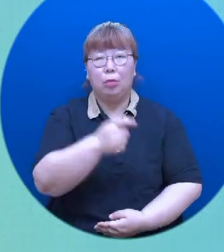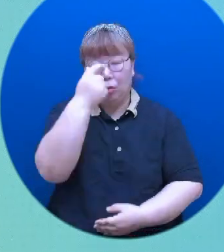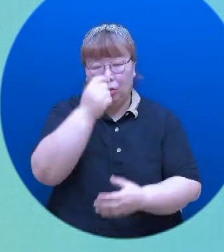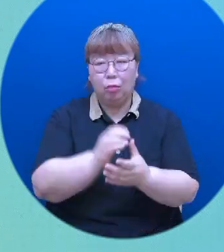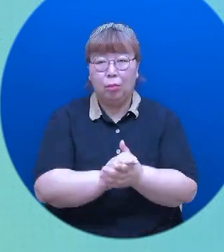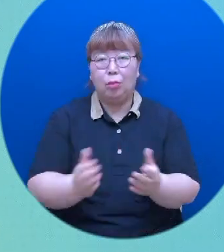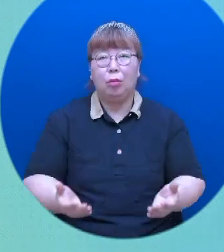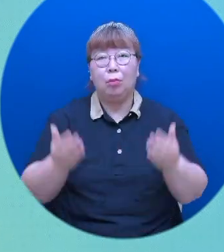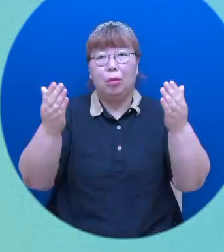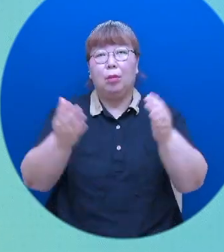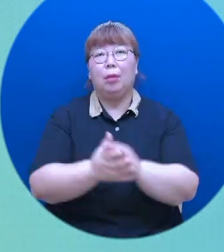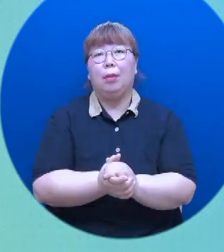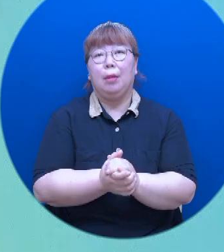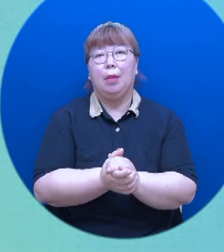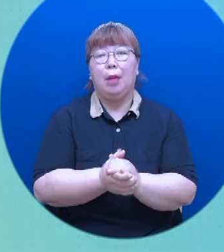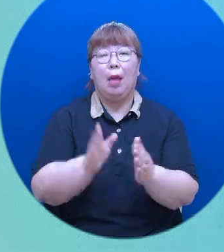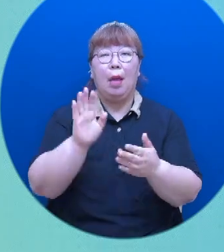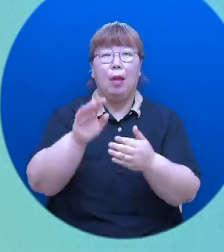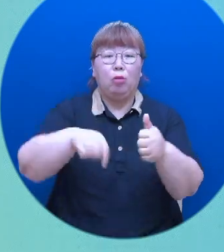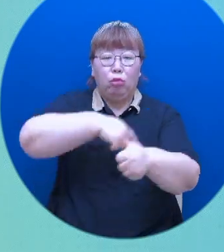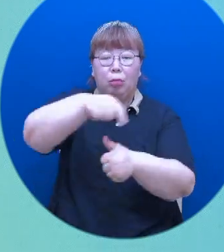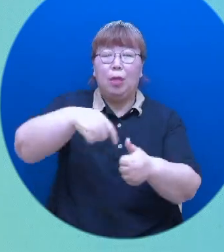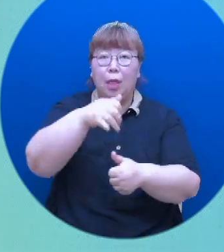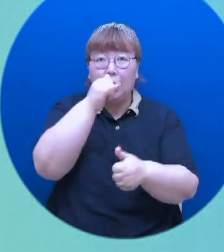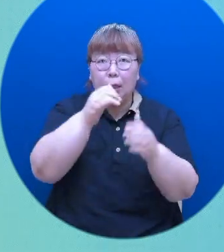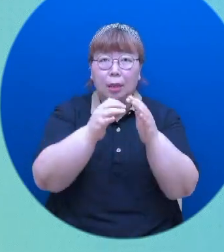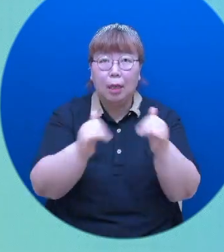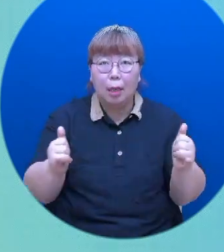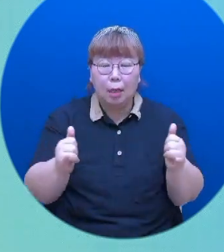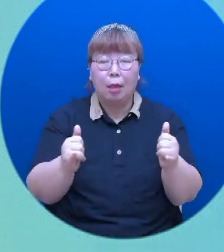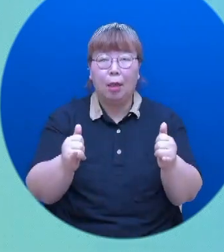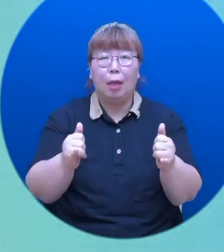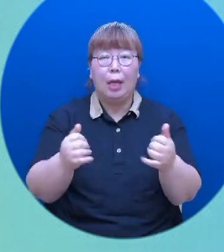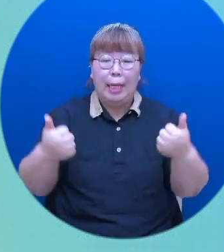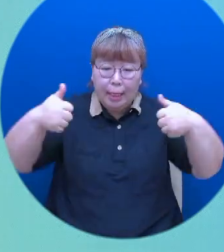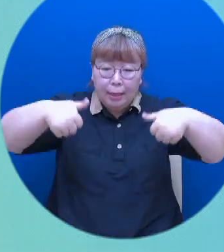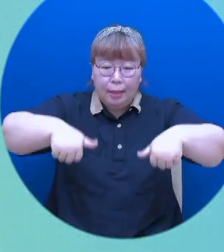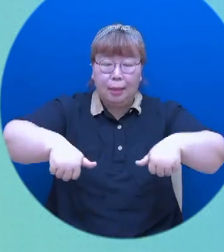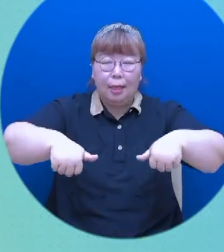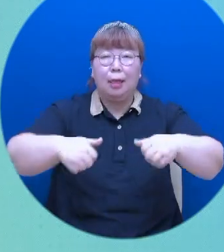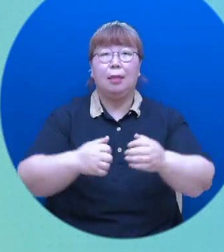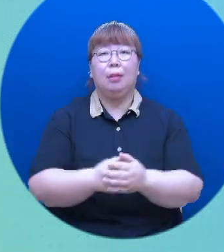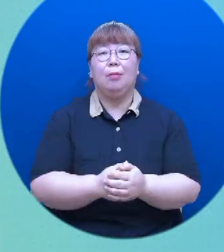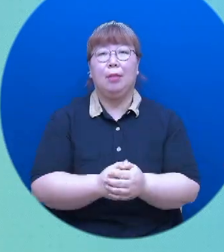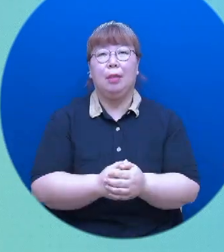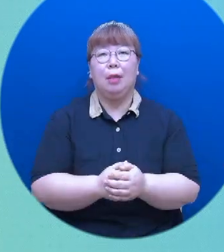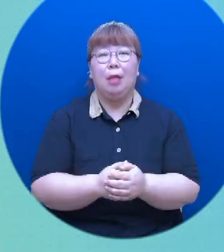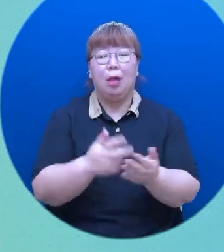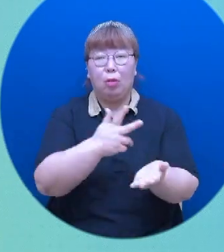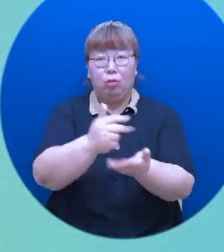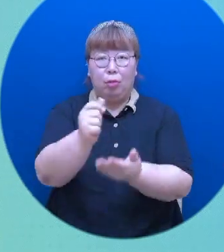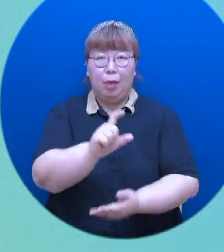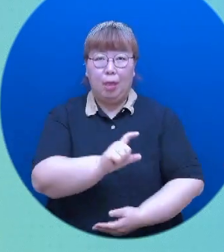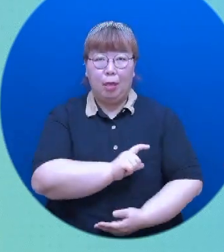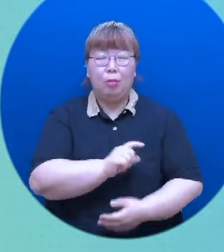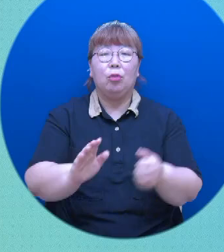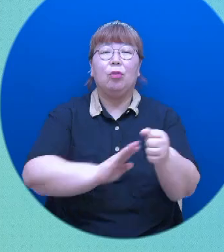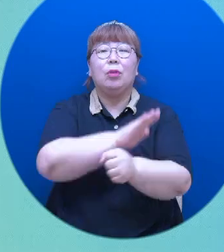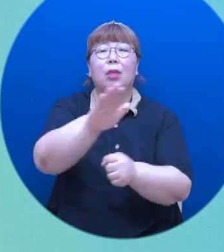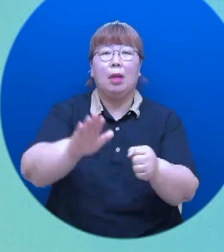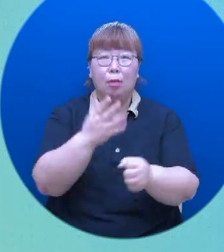우리 앞뒤 좌우에 있는 분들 따뜻한 사랑의 마음으로 인사를 나눕니다. 주님의 이름으로